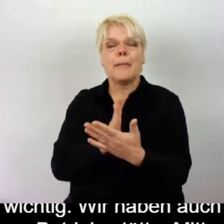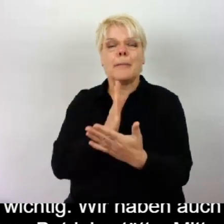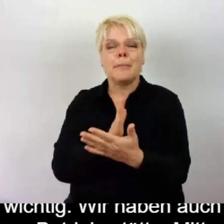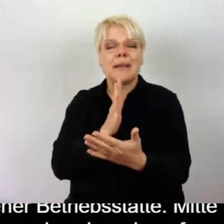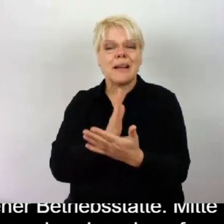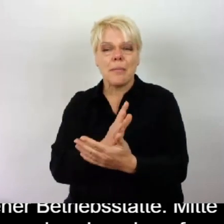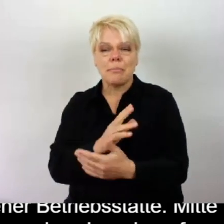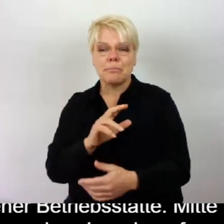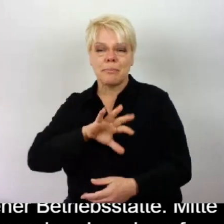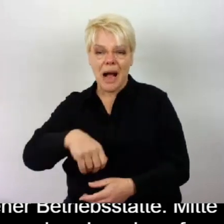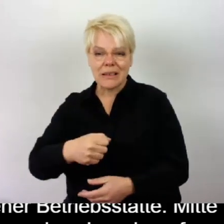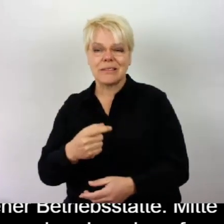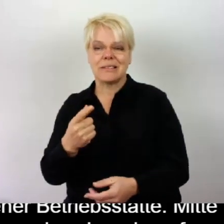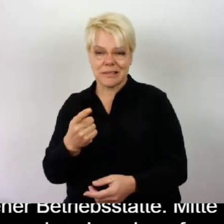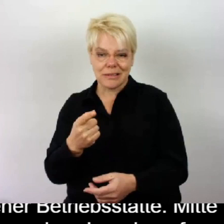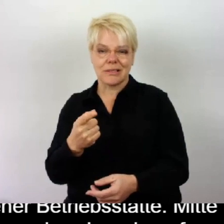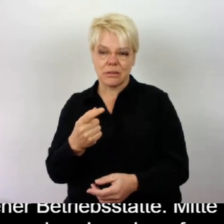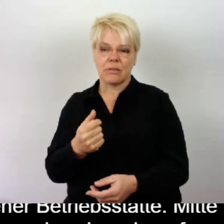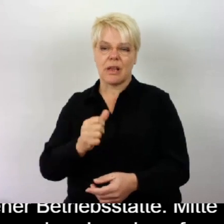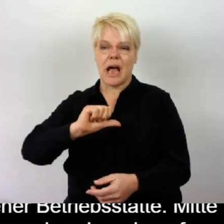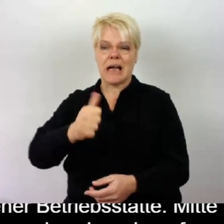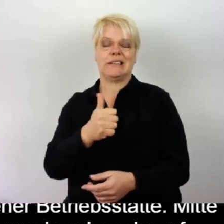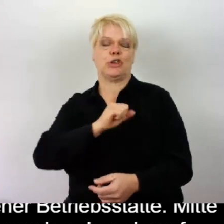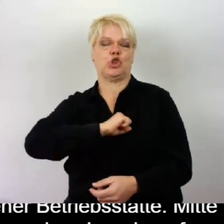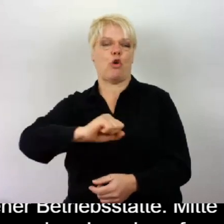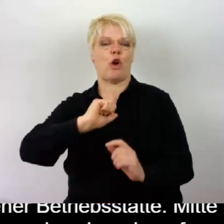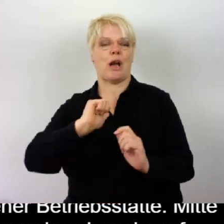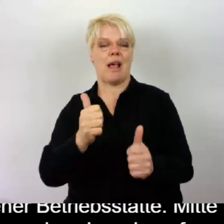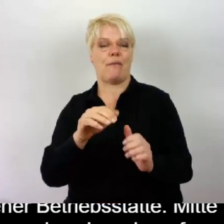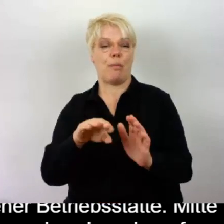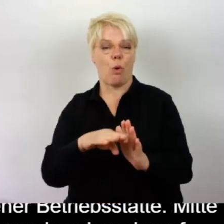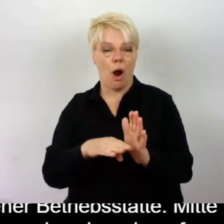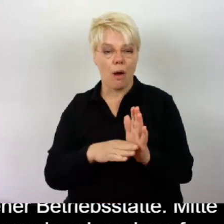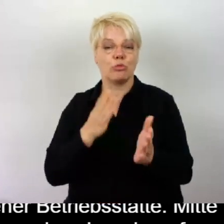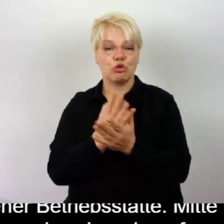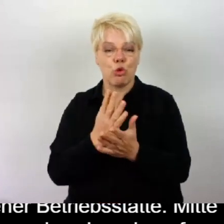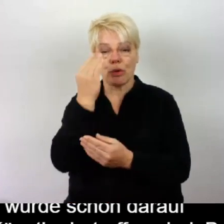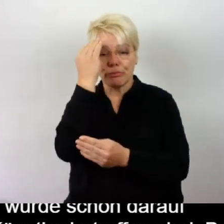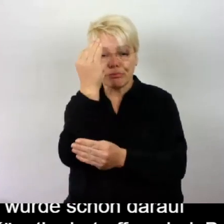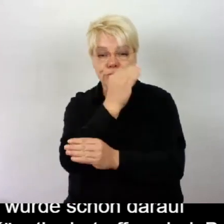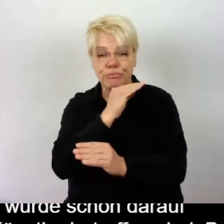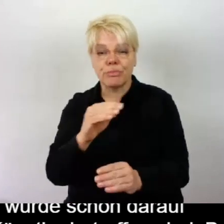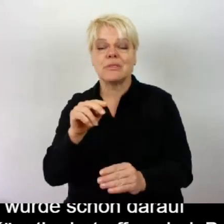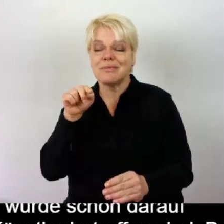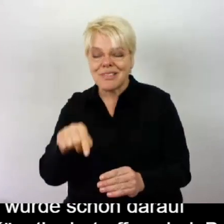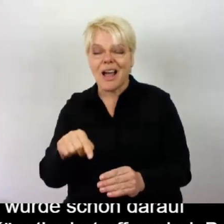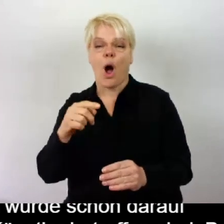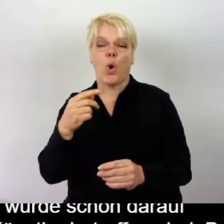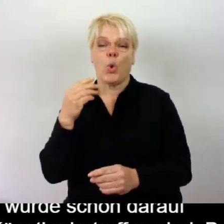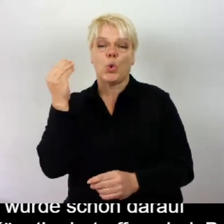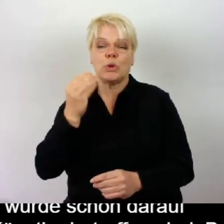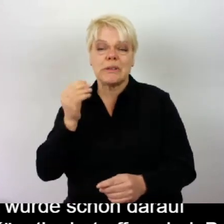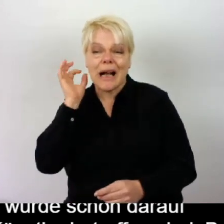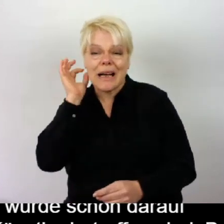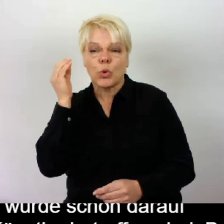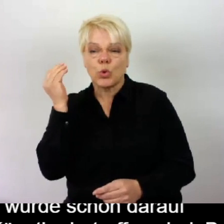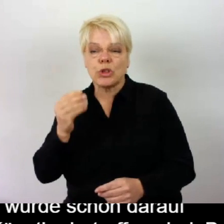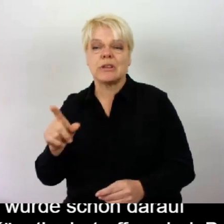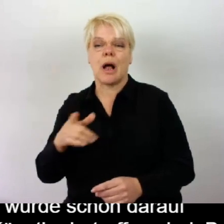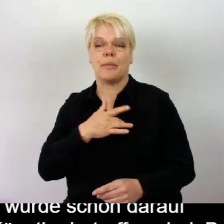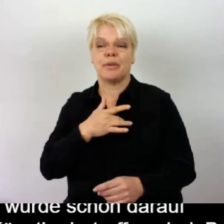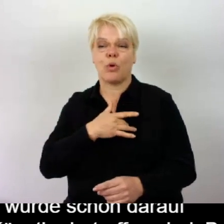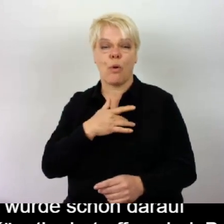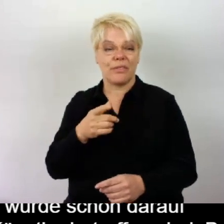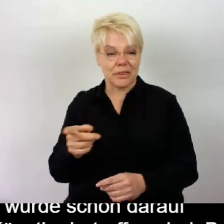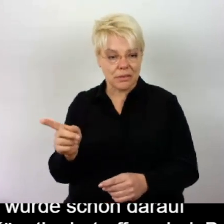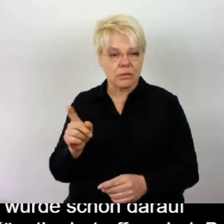Bei den sogenannten freien Dienstverhältnissen, bei den Gastengagements also sozusagen, zahlen wir diese 60% bei einer